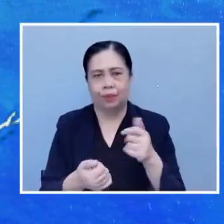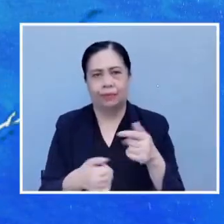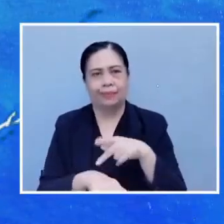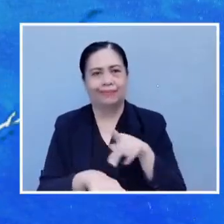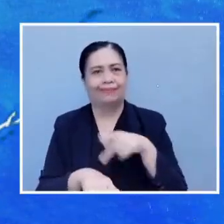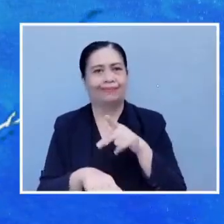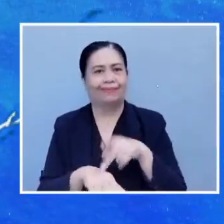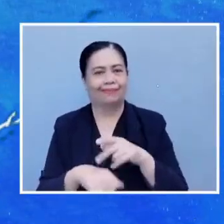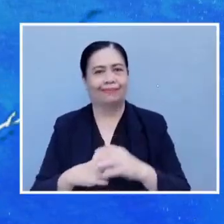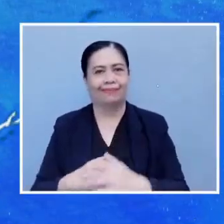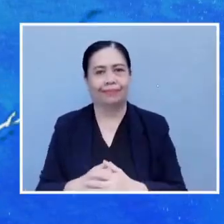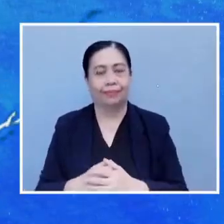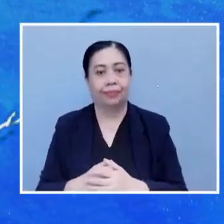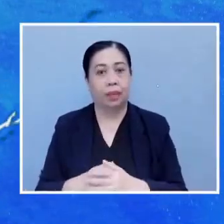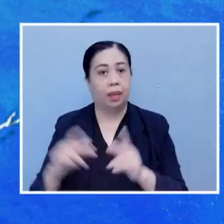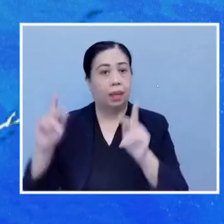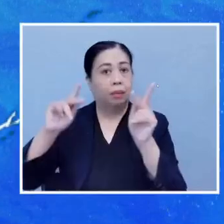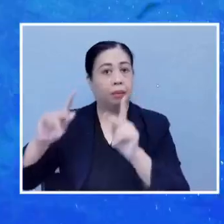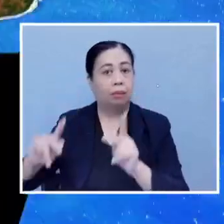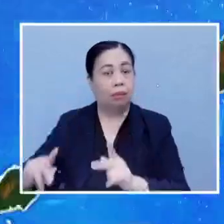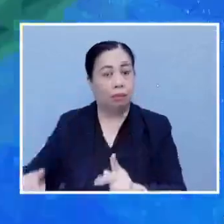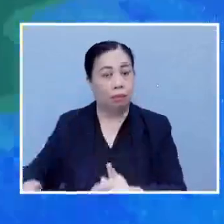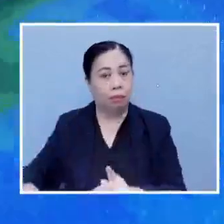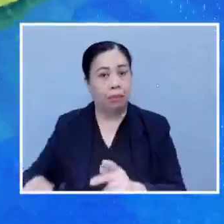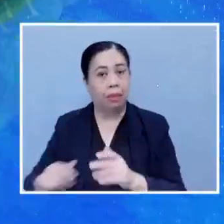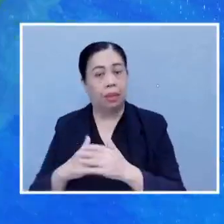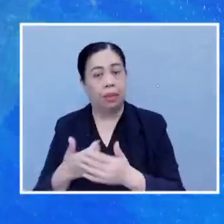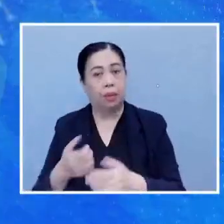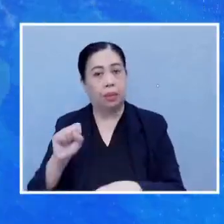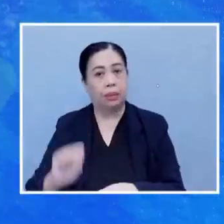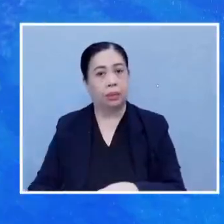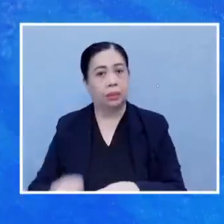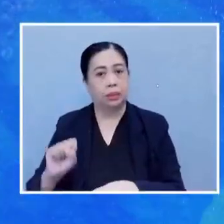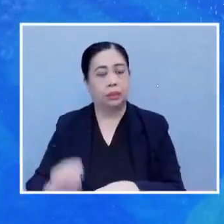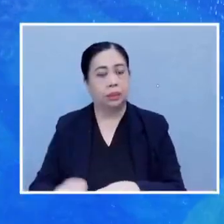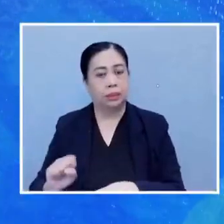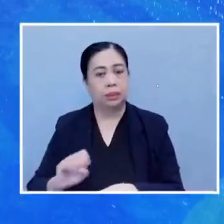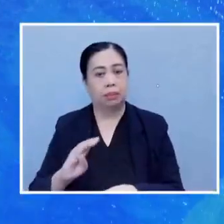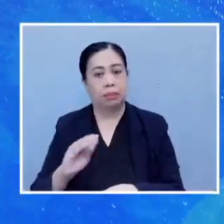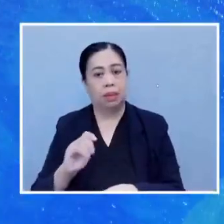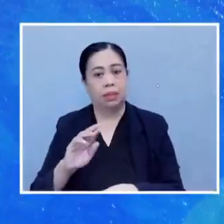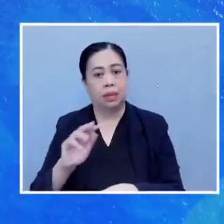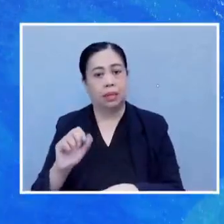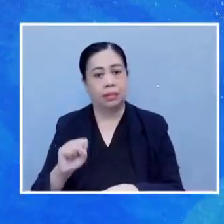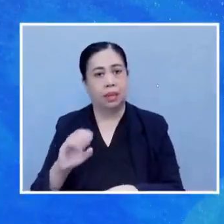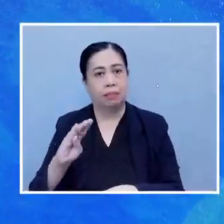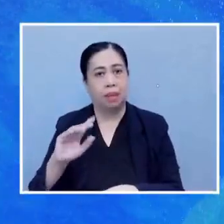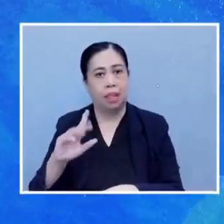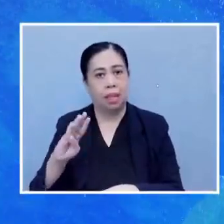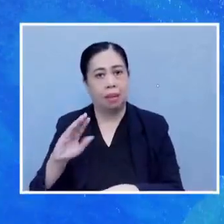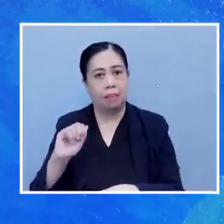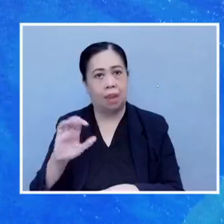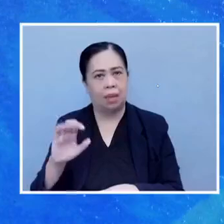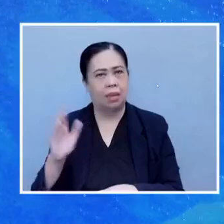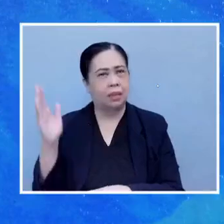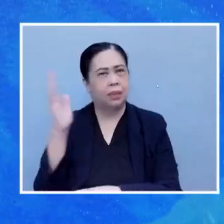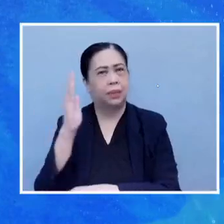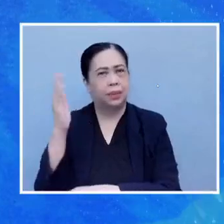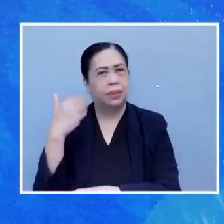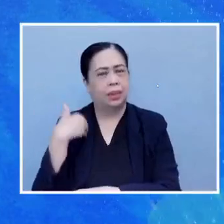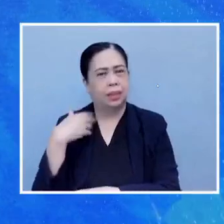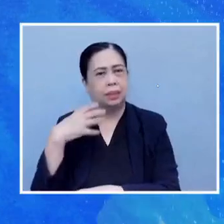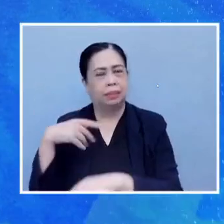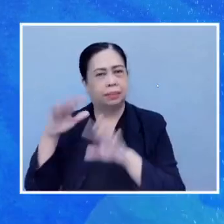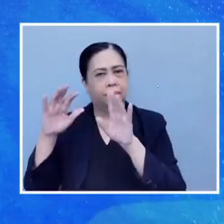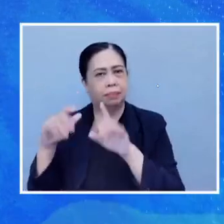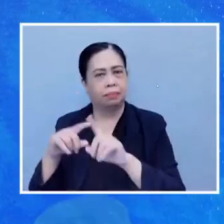bansa. Sa Palawan, sa katimugang bahagi po, dyan sa mga bayan ng Bataraza at Balabac, may mga pag-ulan bandang tanghali, pero wala namang